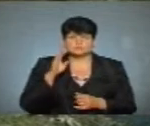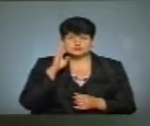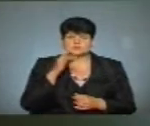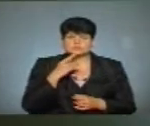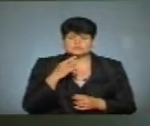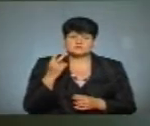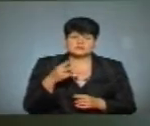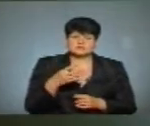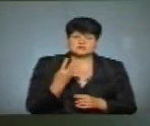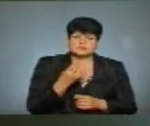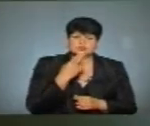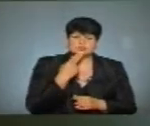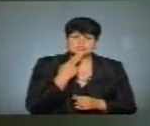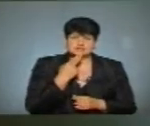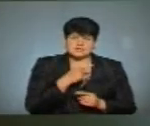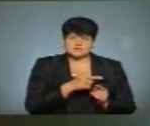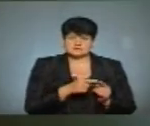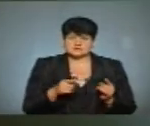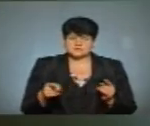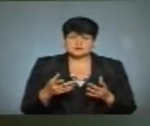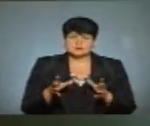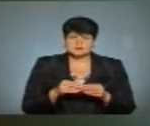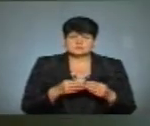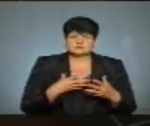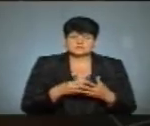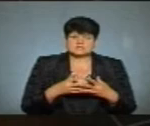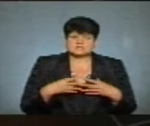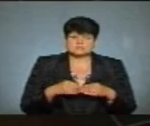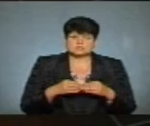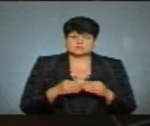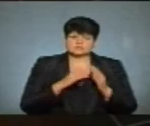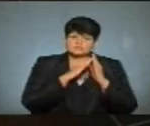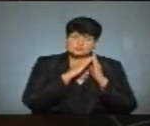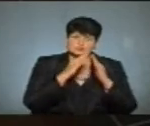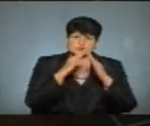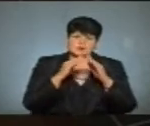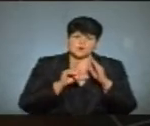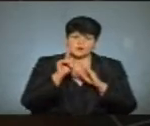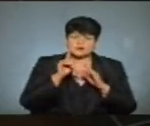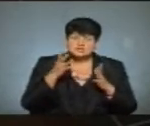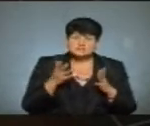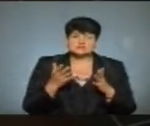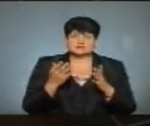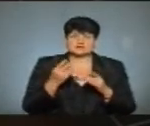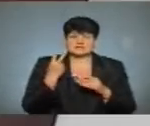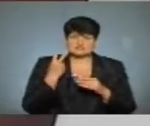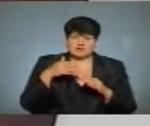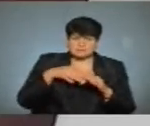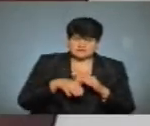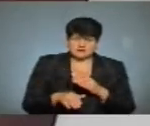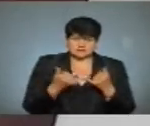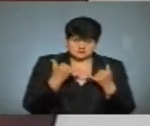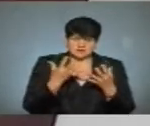з 24 червня він із своєю сім'єю ночують на горищі і зберігають там речі. Два його підвали